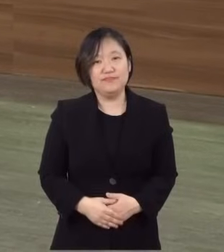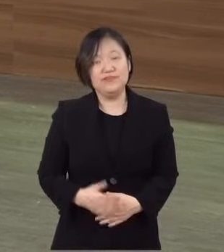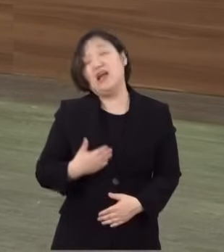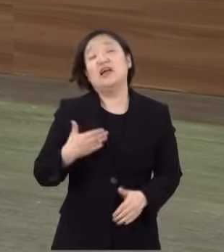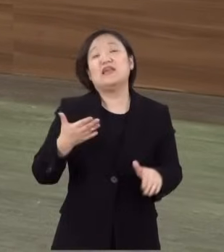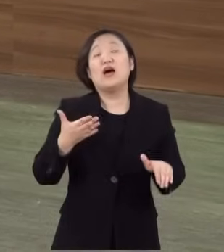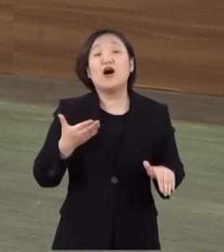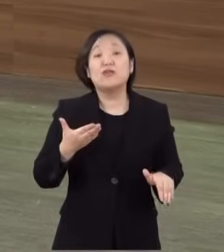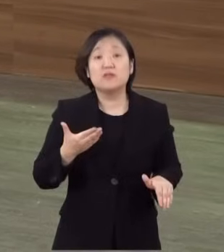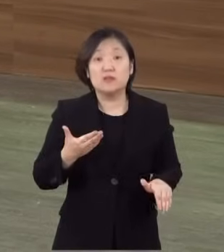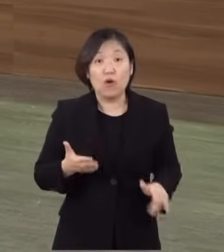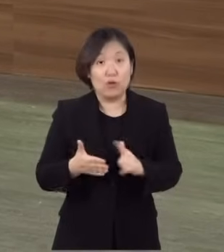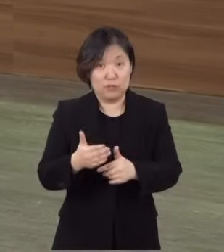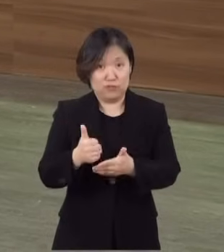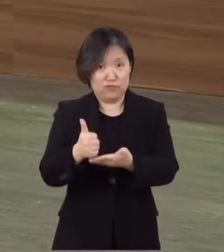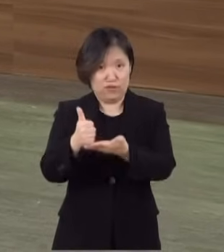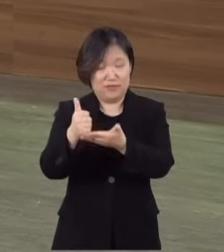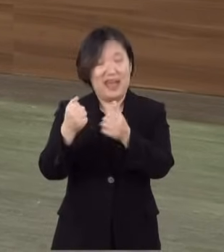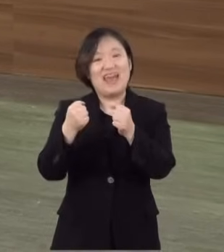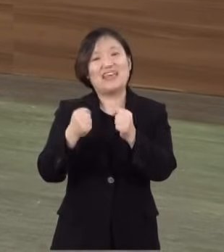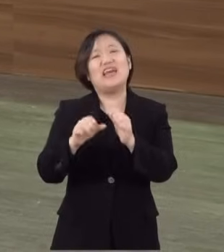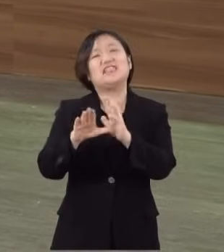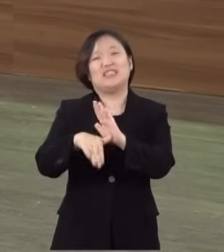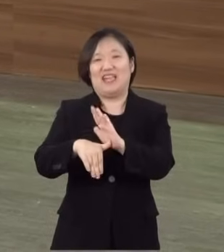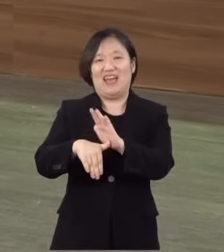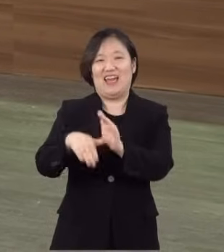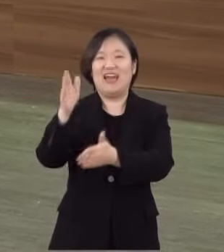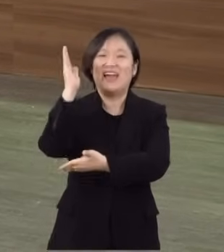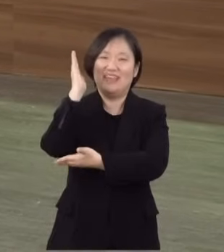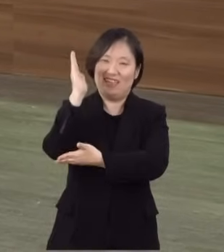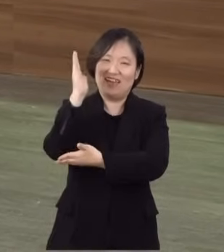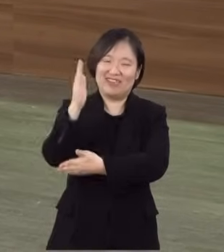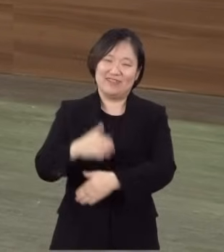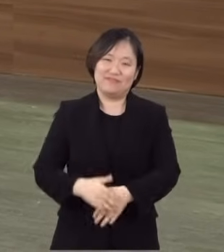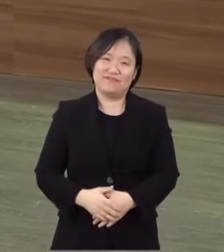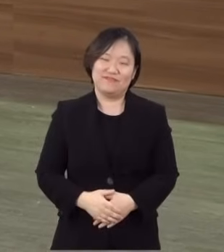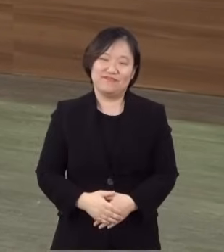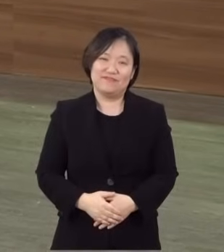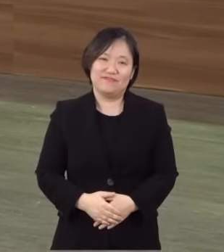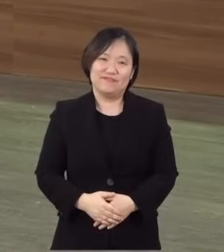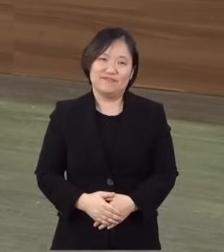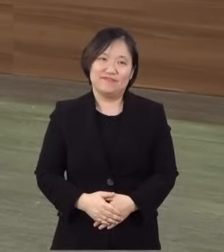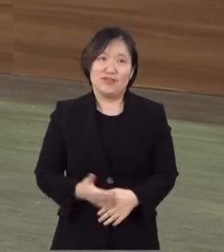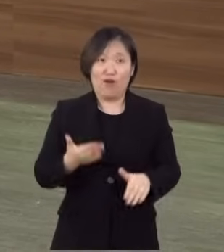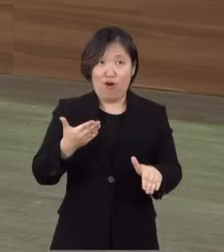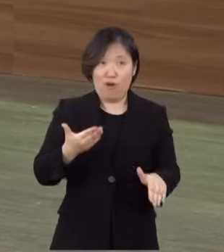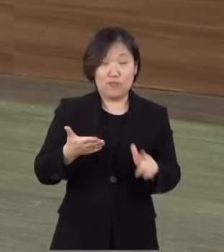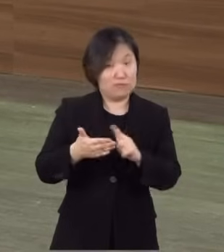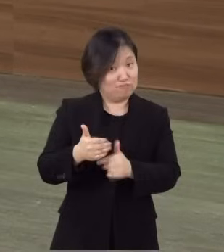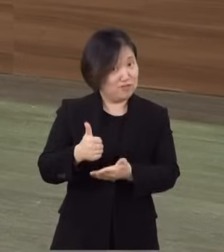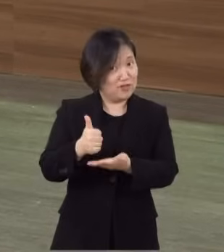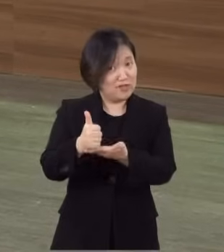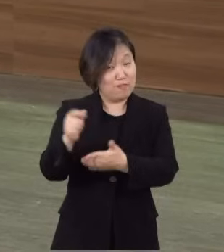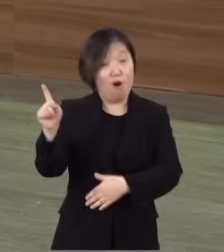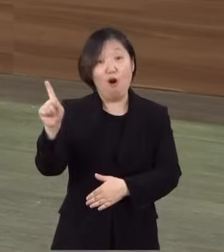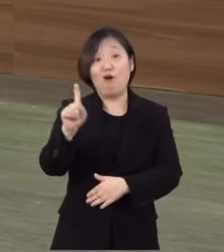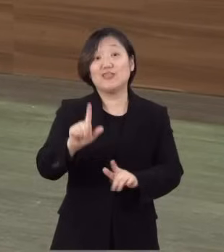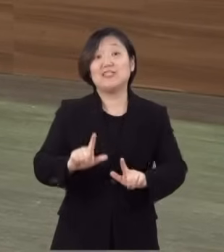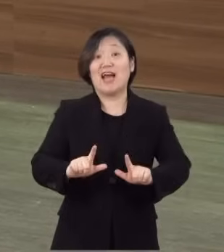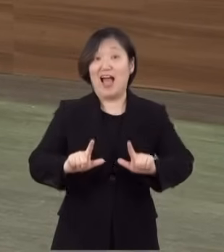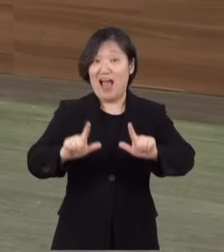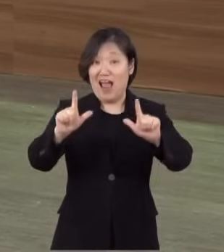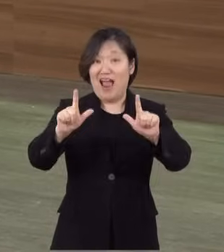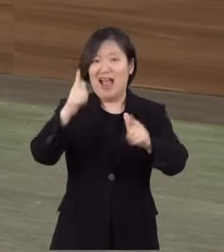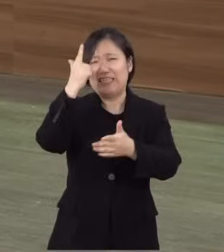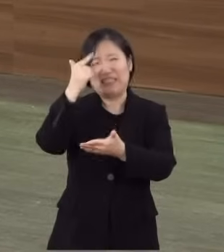바랍니다 석가모니 부처님 당시의 일입니다 석가모니 부처님께서